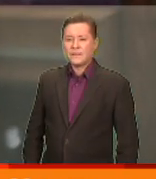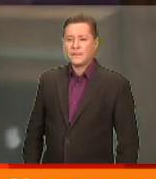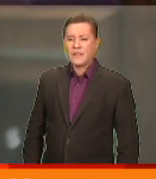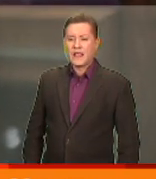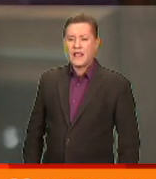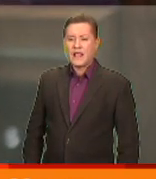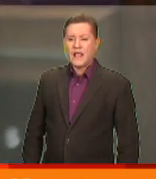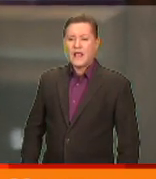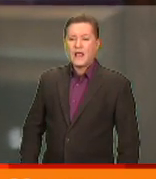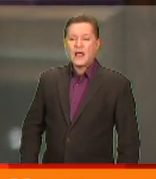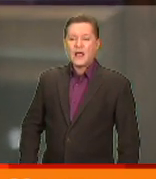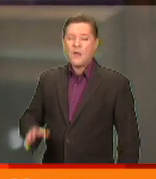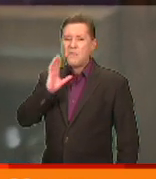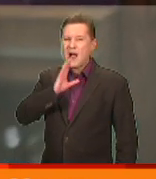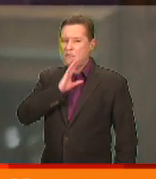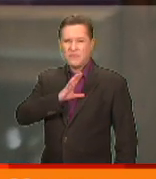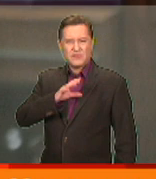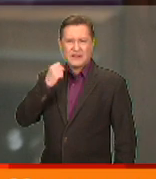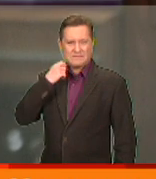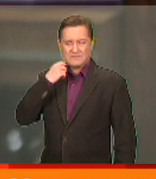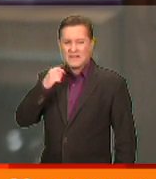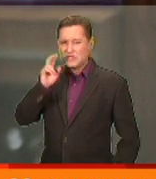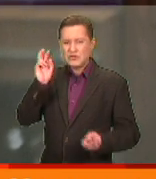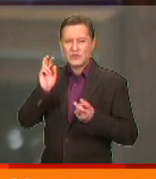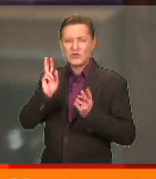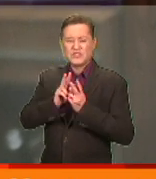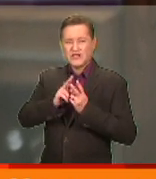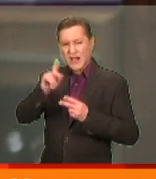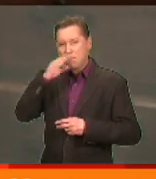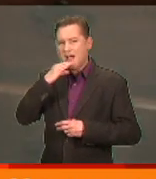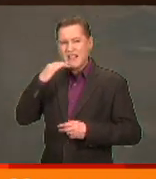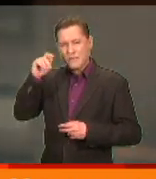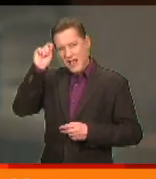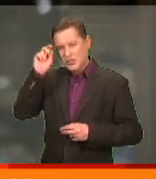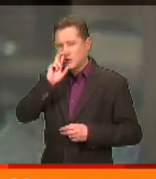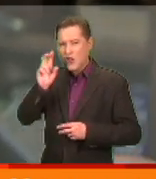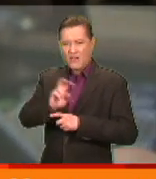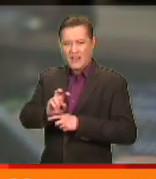Мама була не дуже гарною людиною. Вона зустрічалася з багатьма чоловіками.